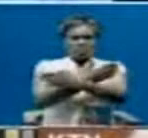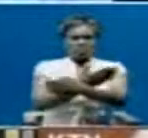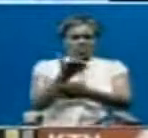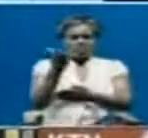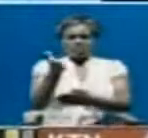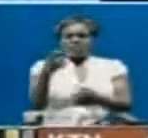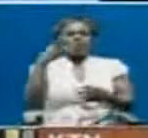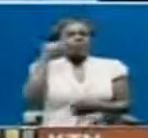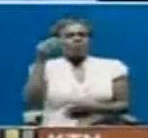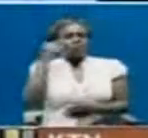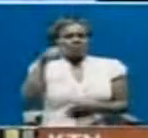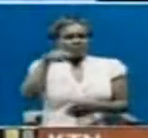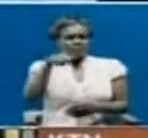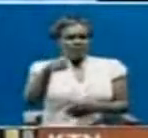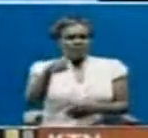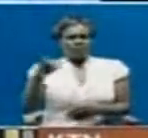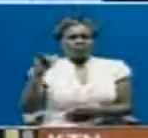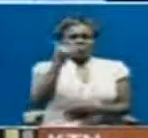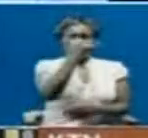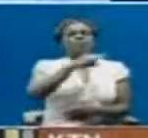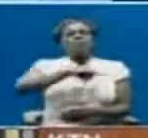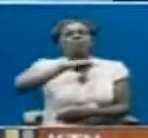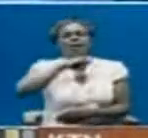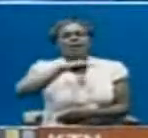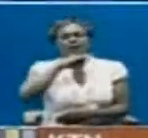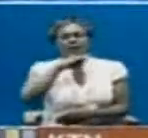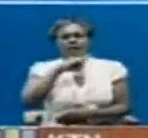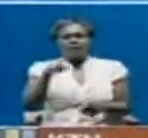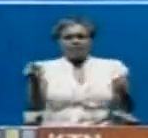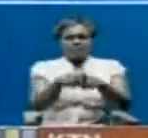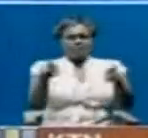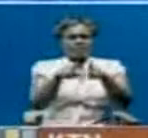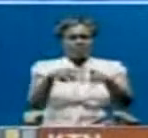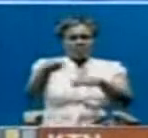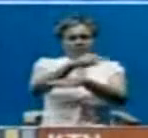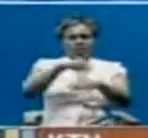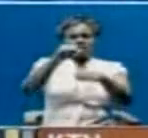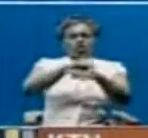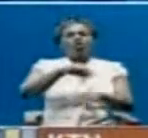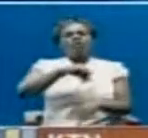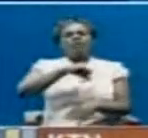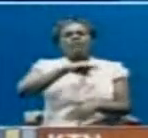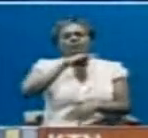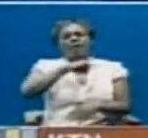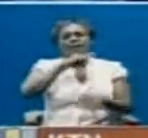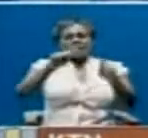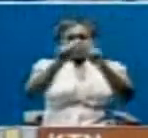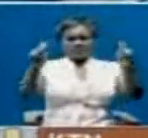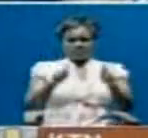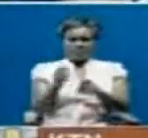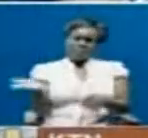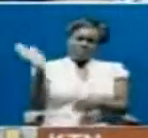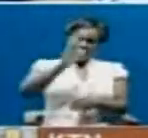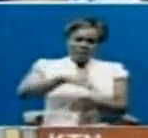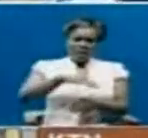wakati wa Sofapaka amepiga guu hadi Kampala na karibu achezee timu ya taifa ya Uganda Cranes. Alirejea